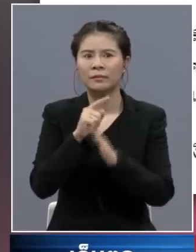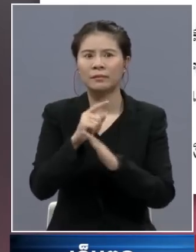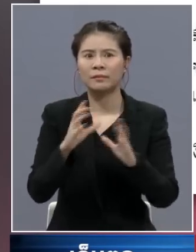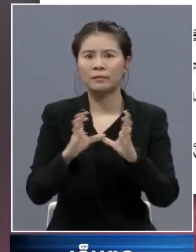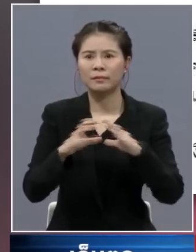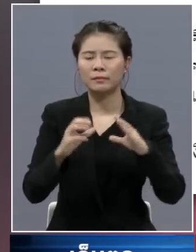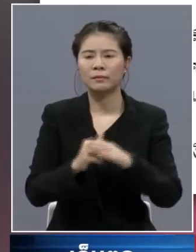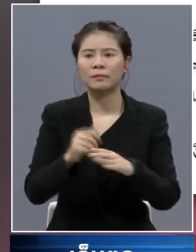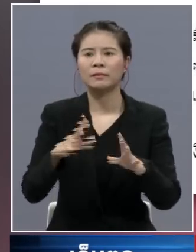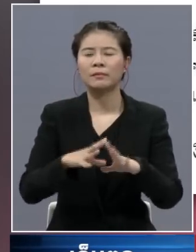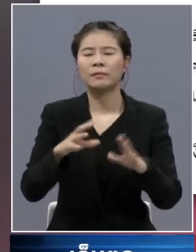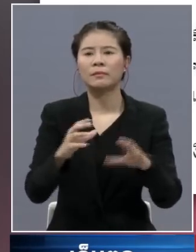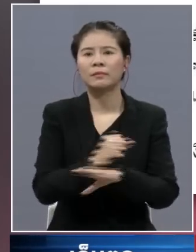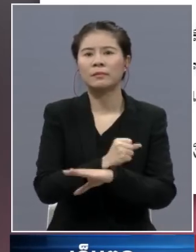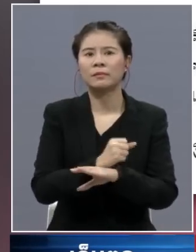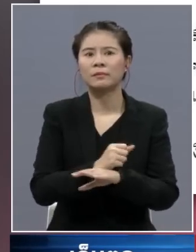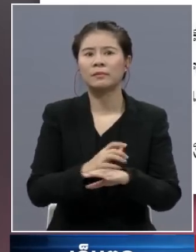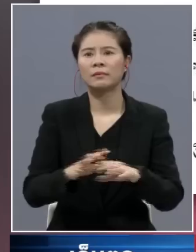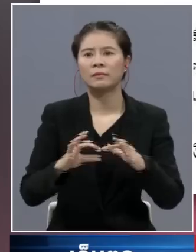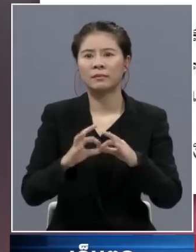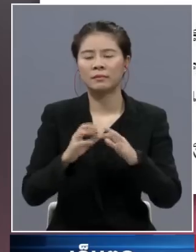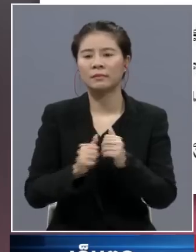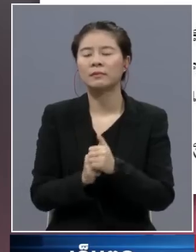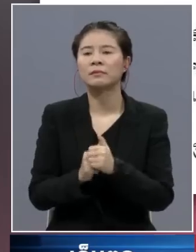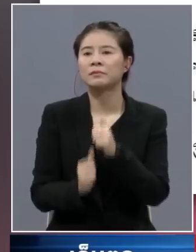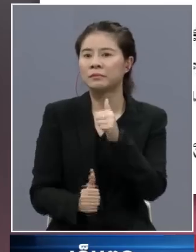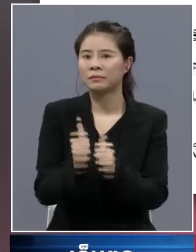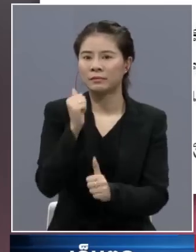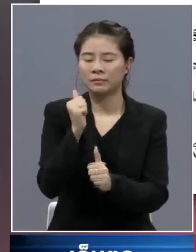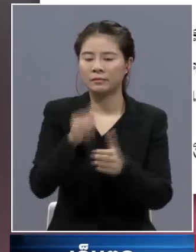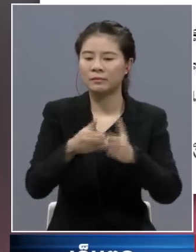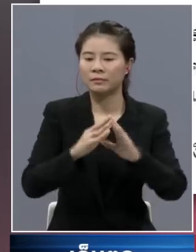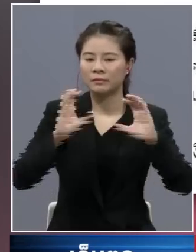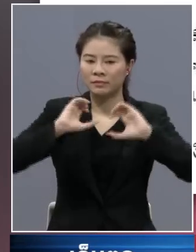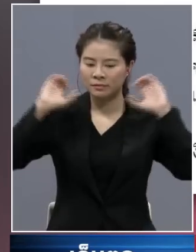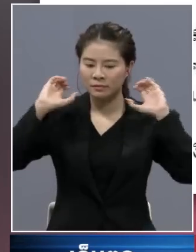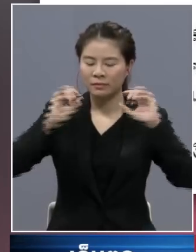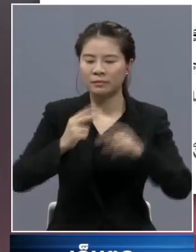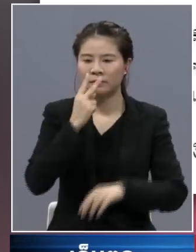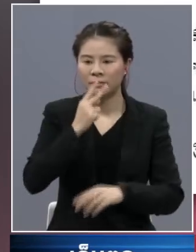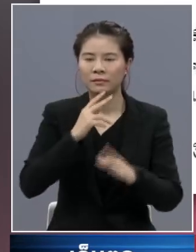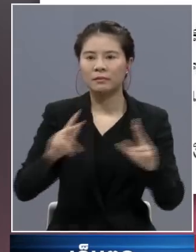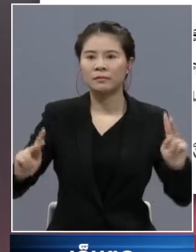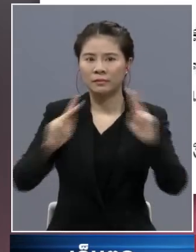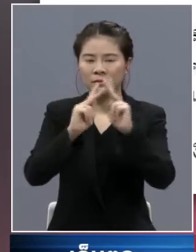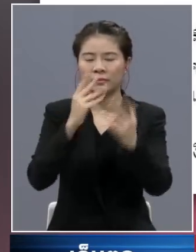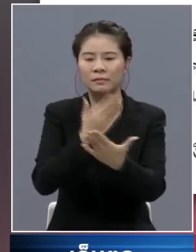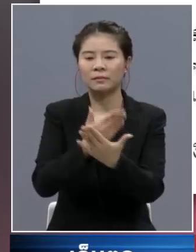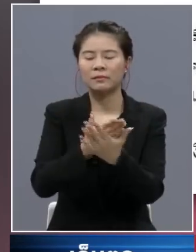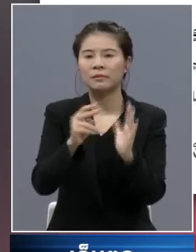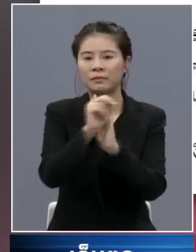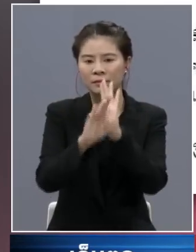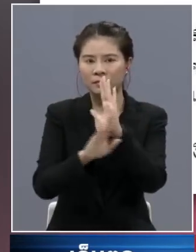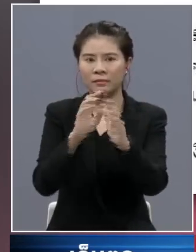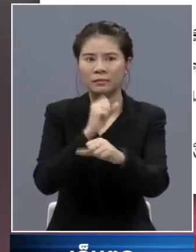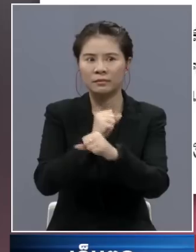เลือกตั้งที่ผ่านมาพี่น้องต้องเลือกเพื่อไทยนะจนชนะถล่มทลายแล้วเป็นแกนนําจัดตั้งรัฐบาลจะได้เข้าไปดูกระทรวงการคลังเพื่อทําให้นโยบายนี้เกิดขึ้นได้